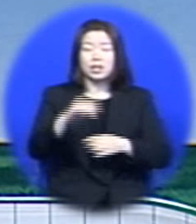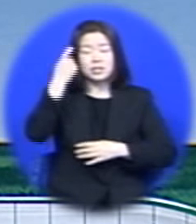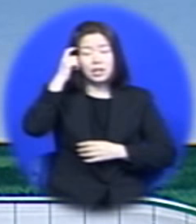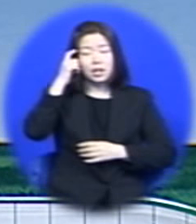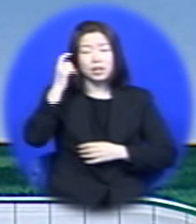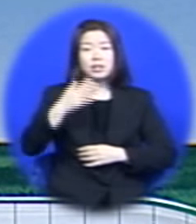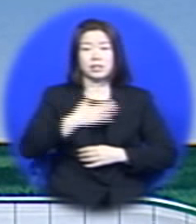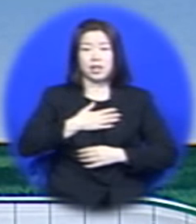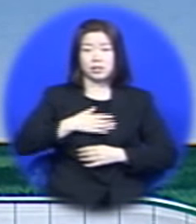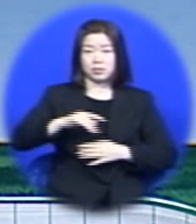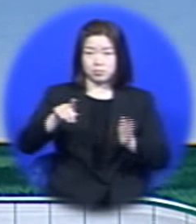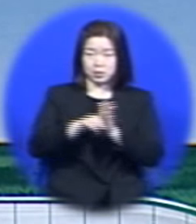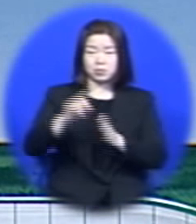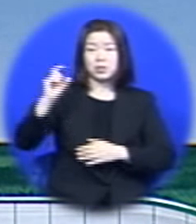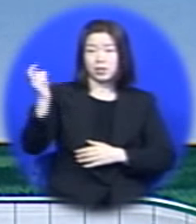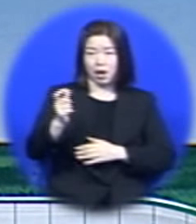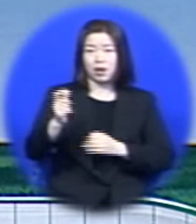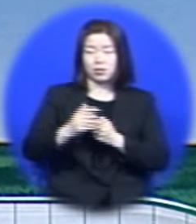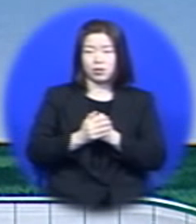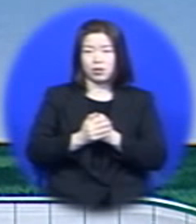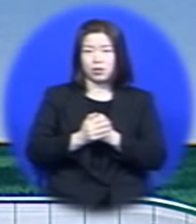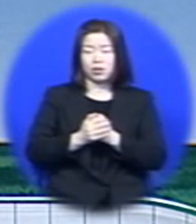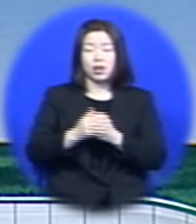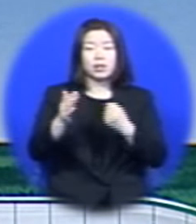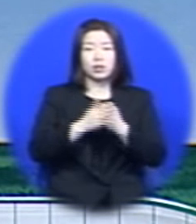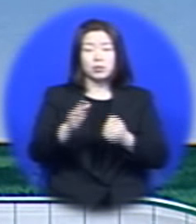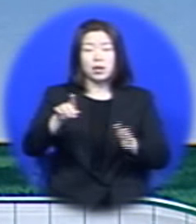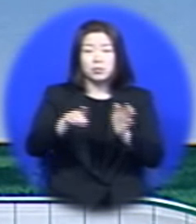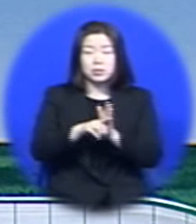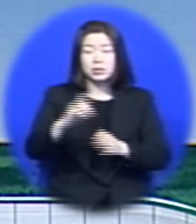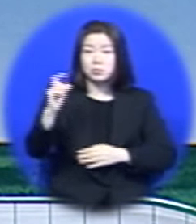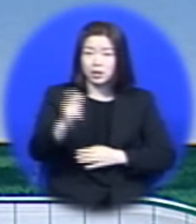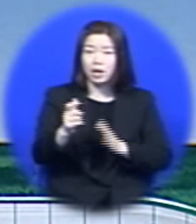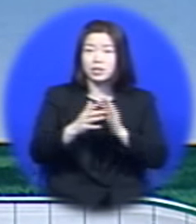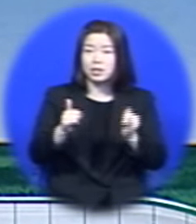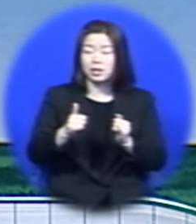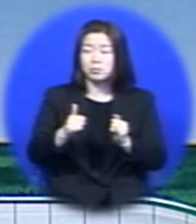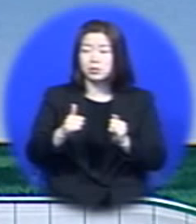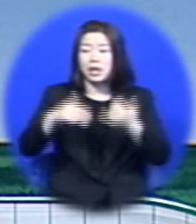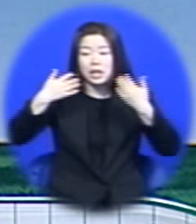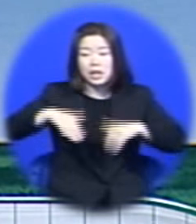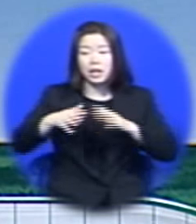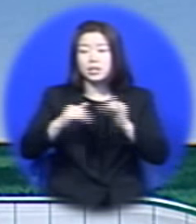거죠. 그러면 믿음이 강한 사람은 믿음이 약한 사람을 어떻게 해야 되죠?